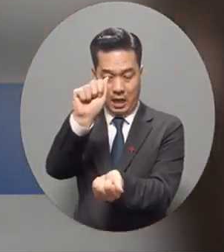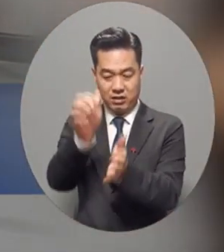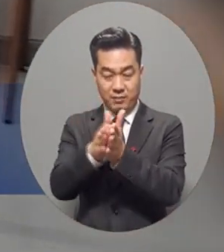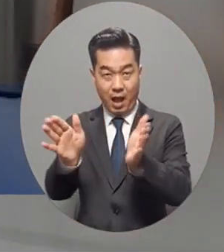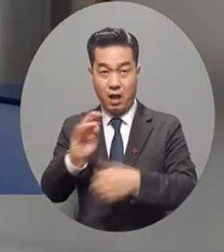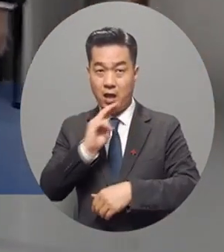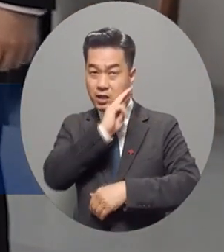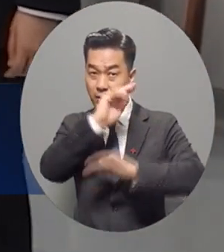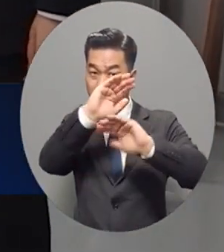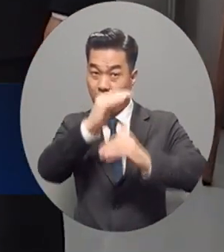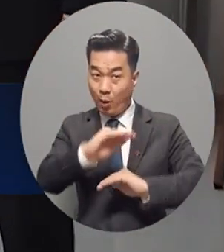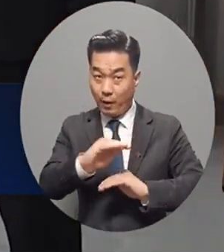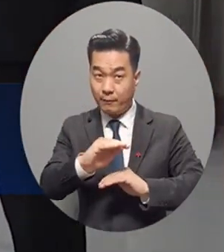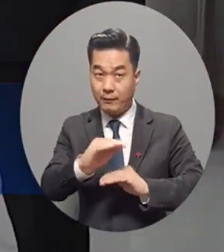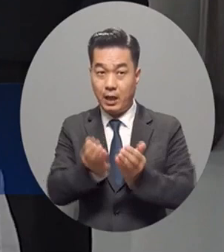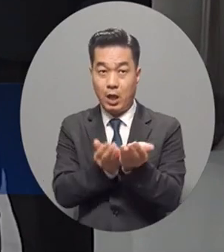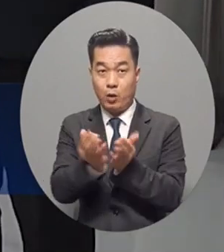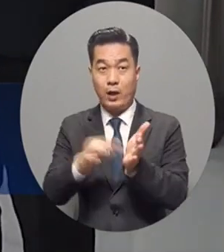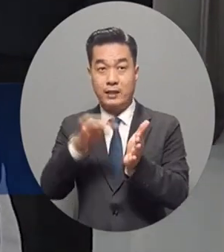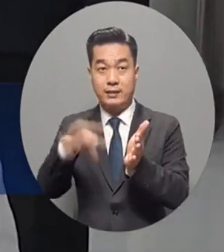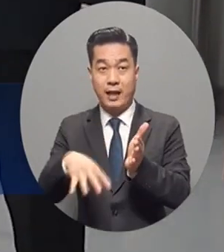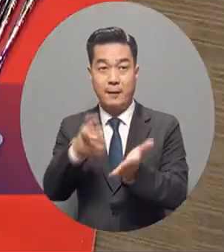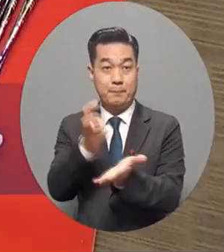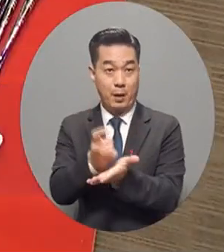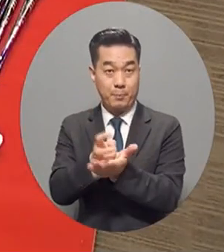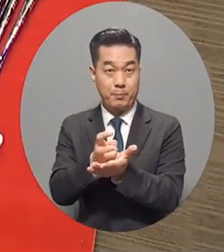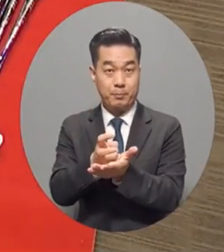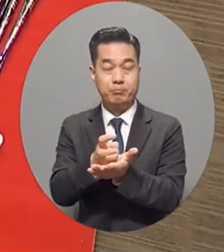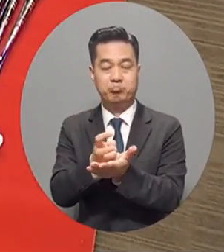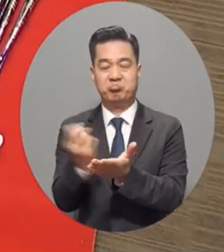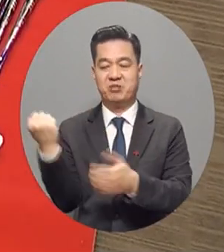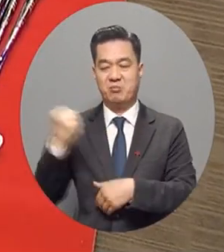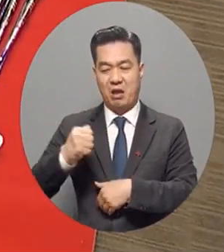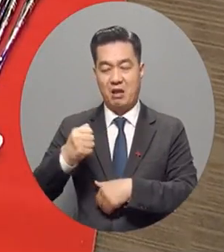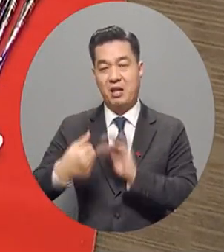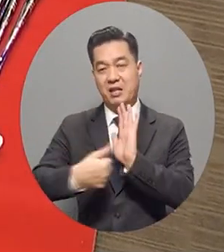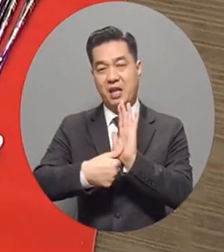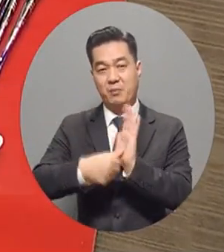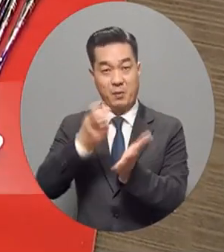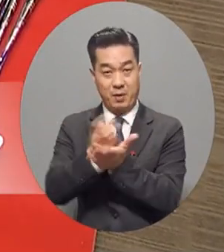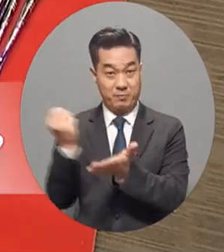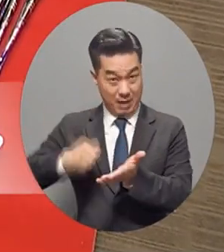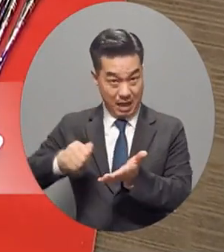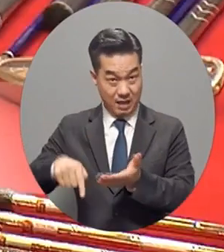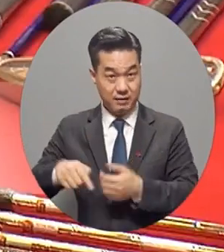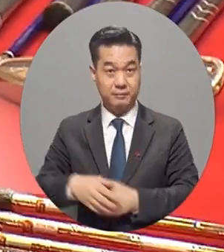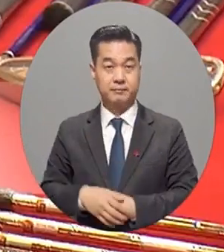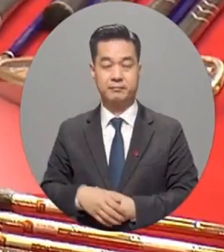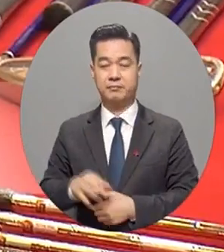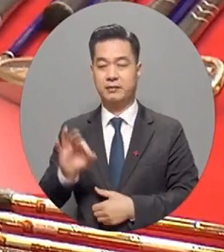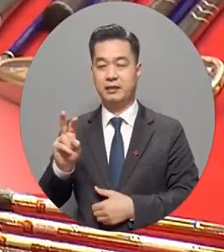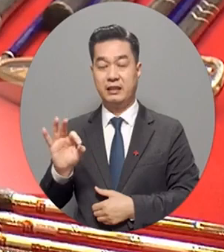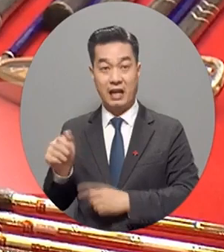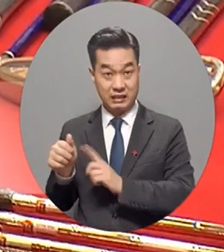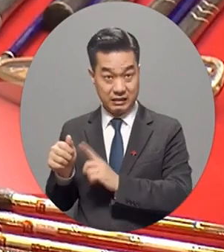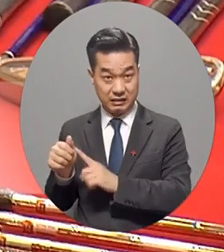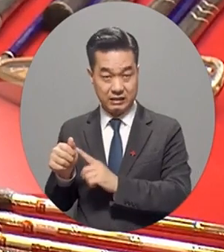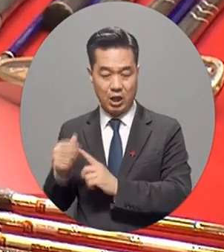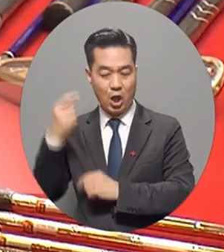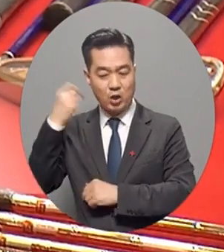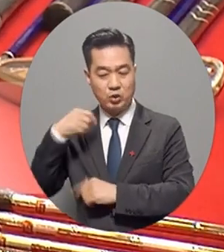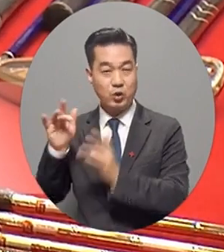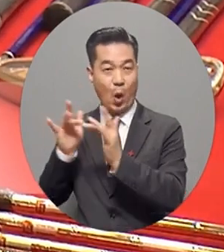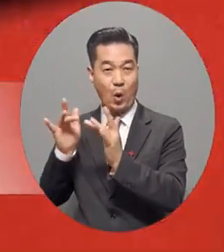부분은 관세법 위반 부분하고 상표법 위반. 39살 여성 양모 씨는 저가 제품을 주로 파는 중국